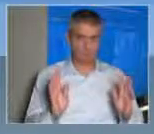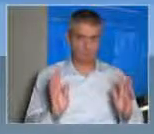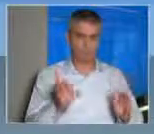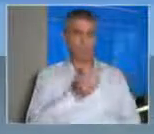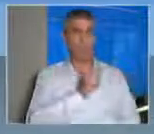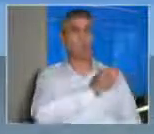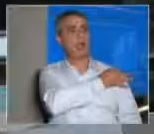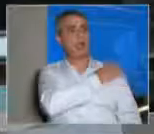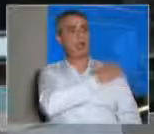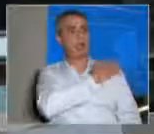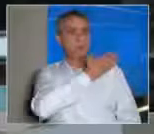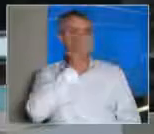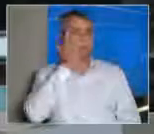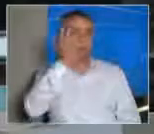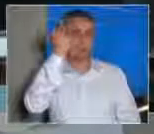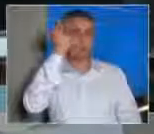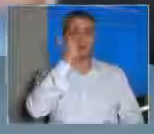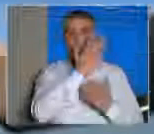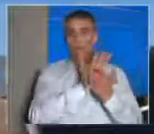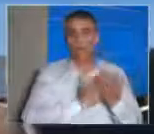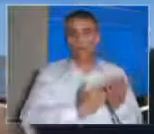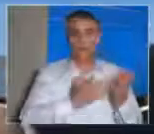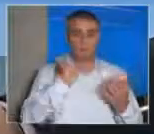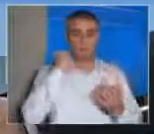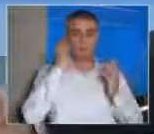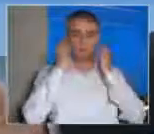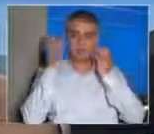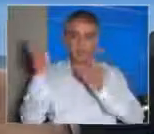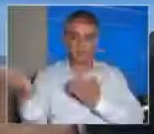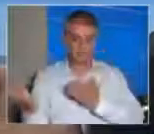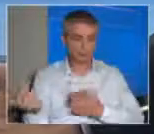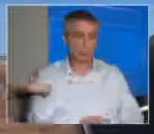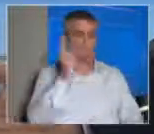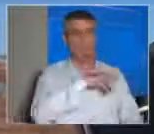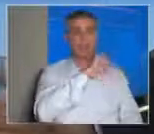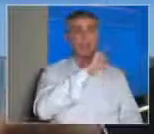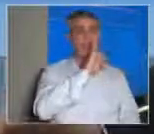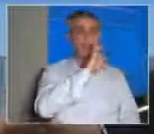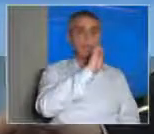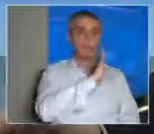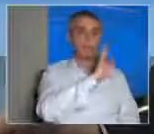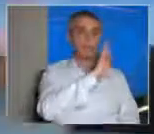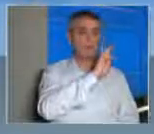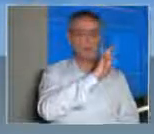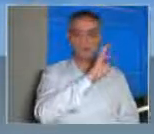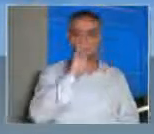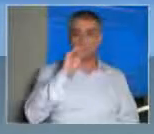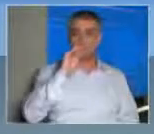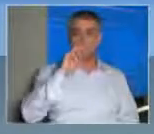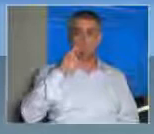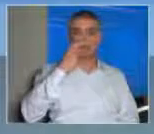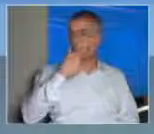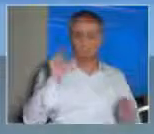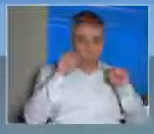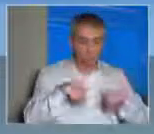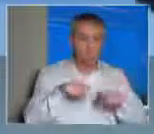הרב אלוף, היו רבי אלופים, שחלקם היו יצחק רבין מנעבר אחד, והיה חיים בר לב מן הצד השני, היה מוטה גורסן, כן. בסוף הם באו